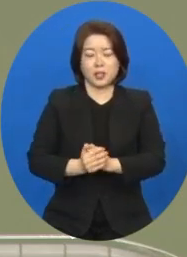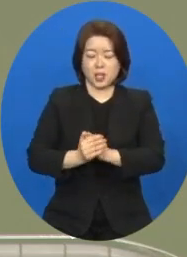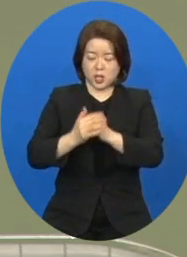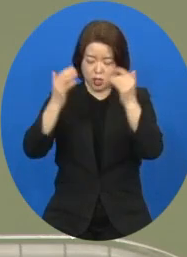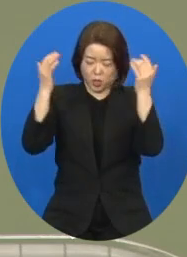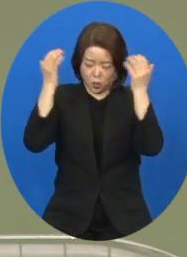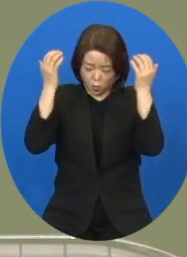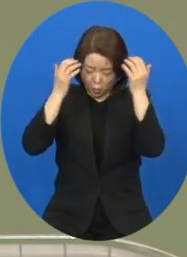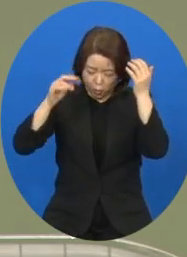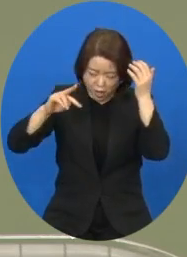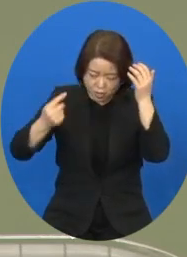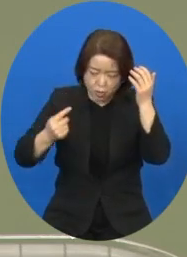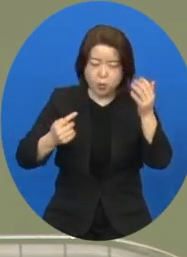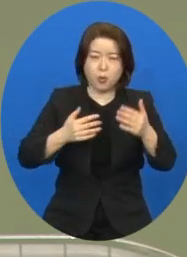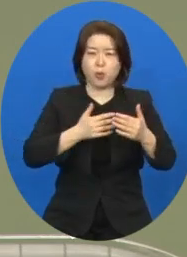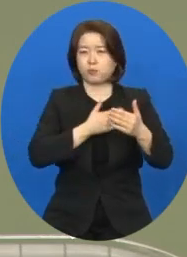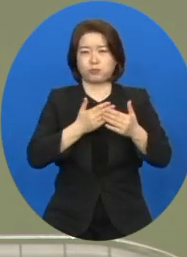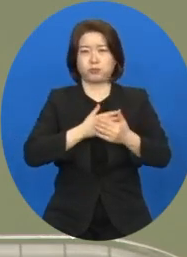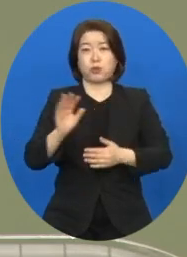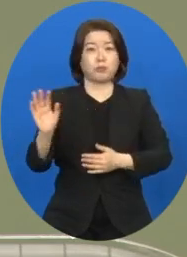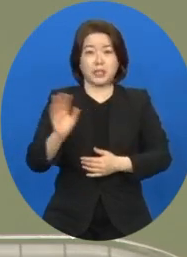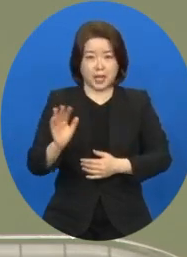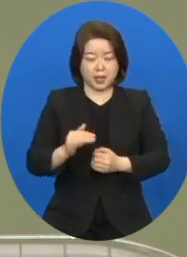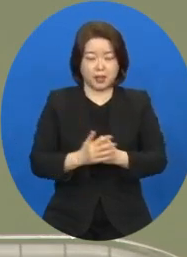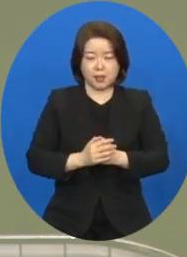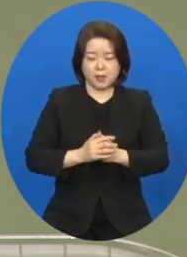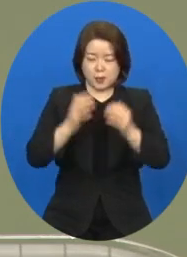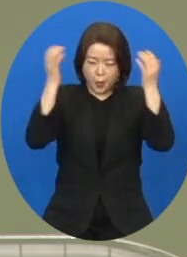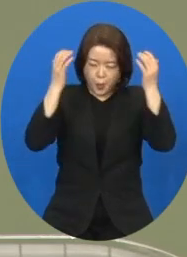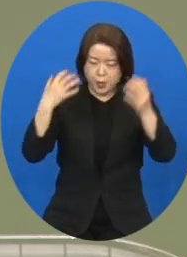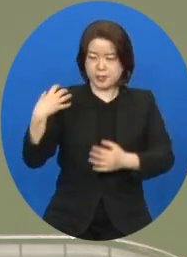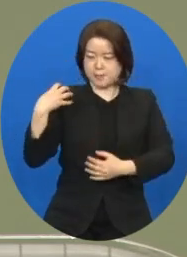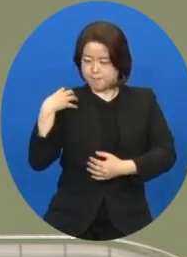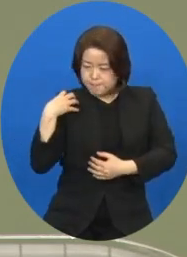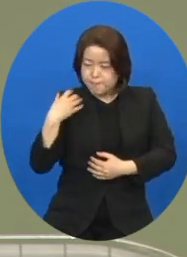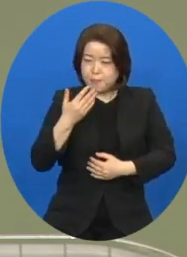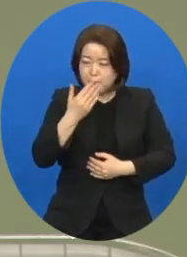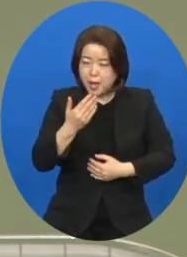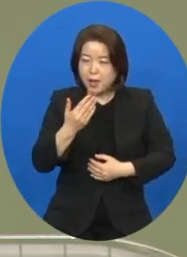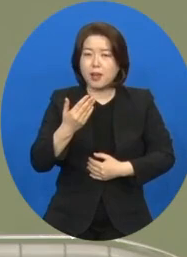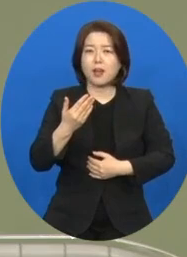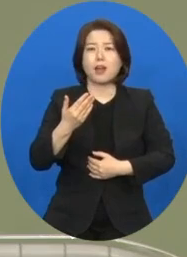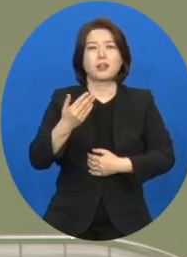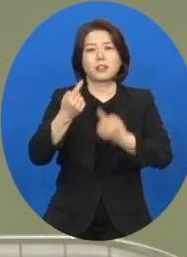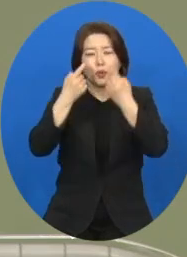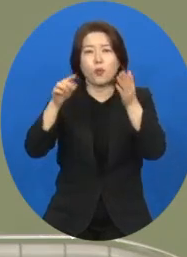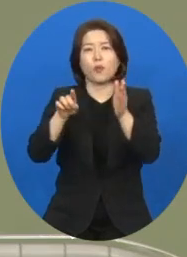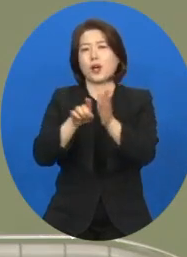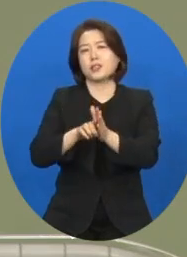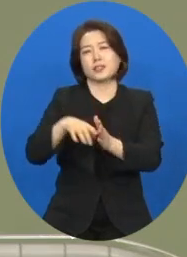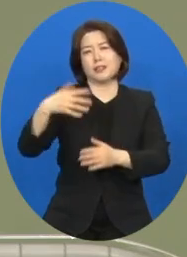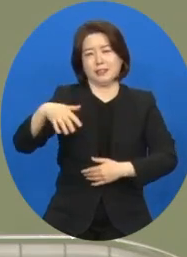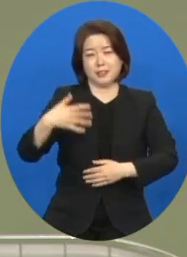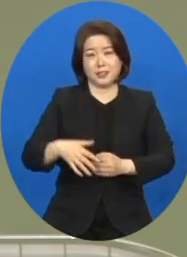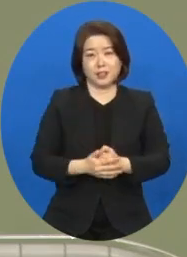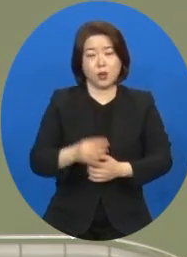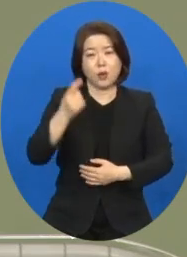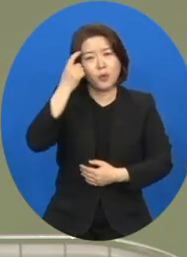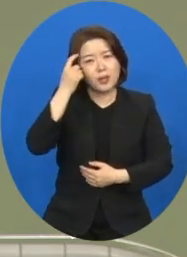고난도 두렵지 않은, 고난도 감수할 수 있는 확신은 아니었던 거예요. 왜